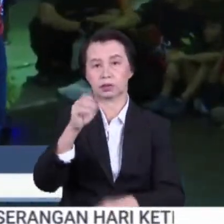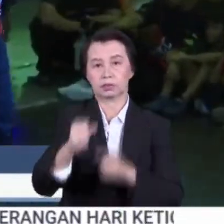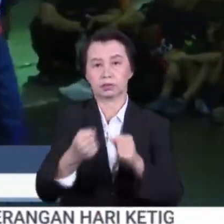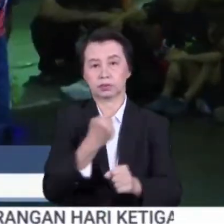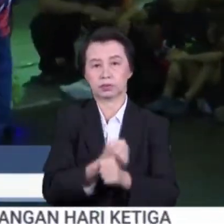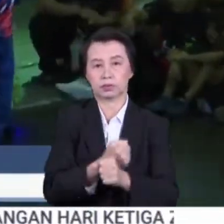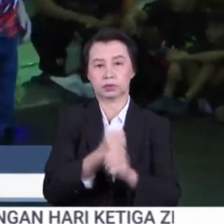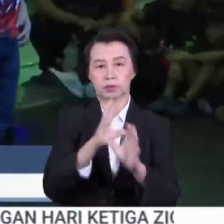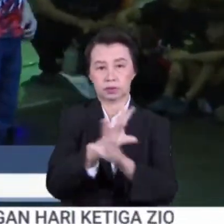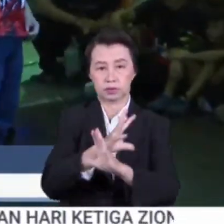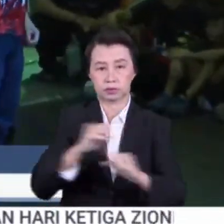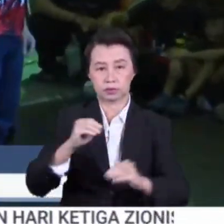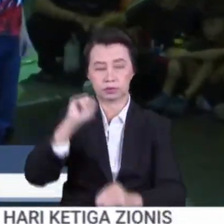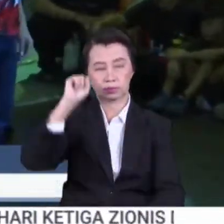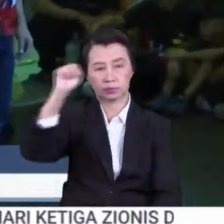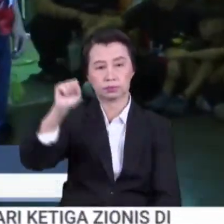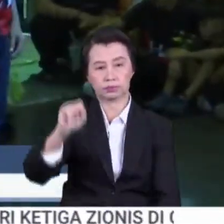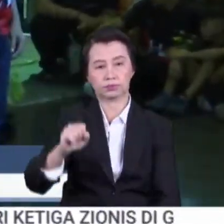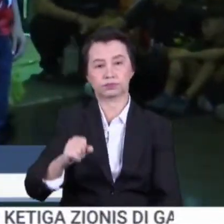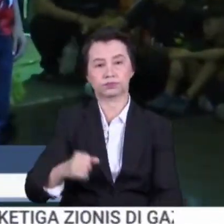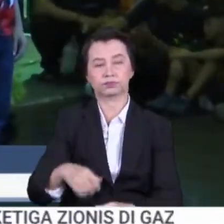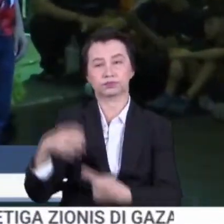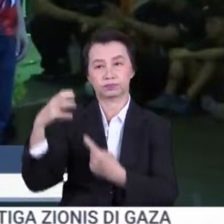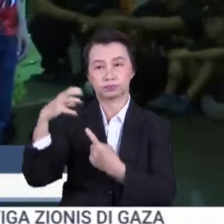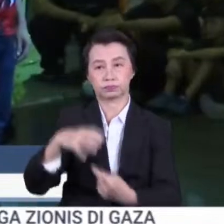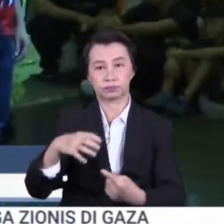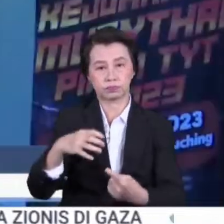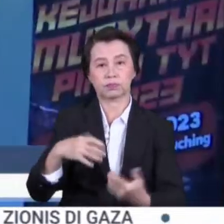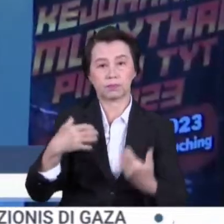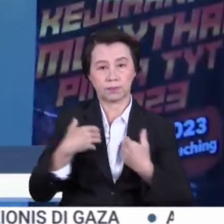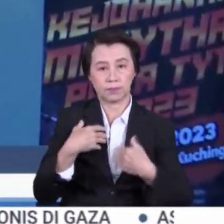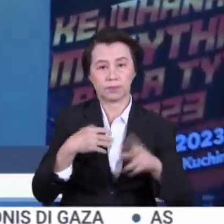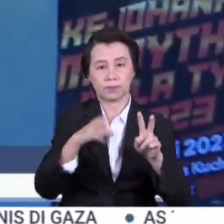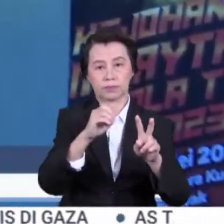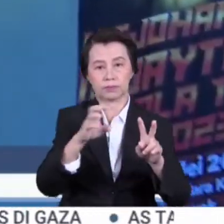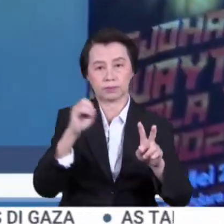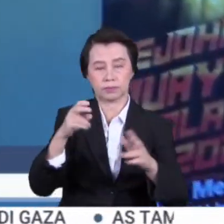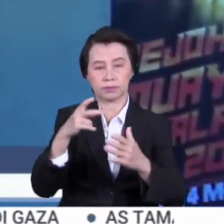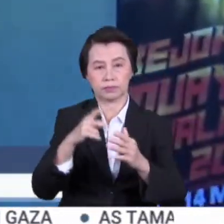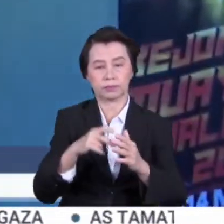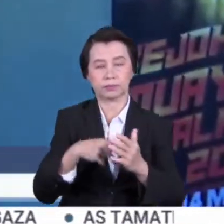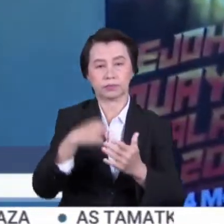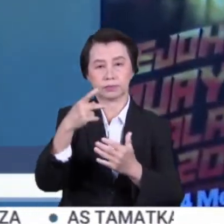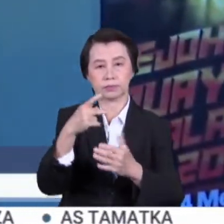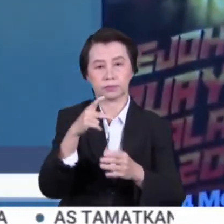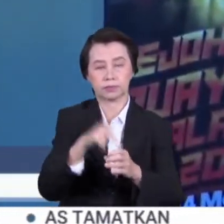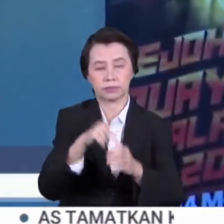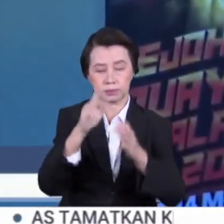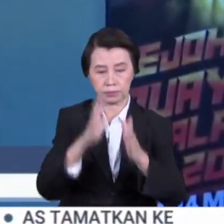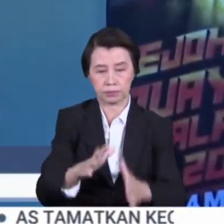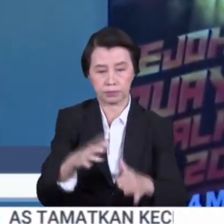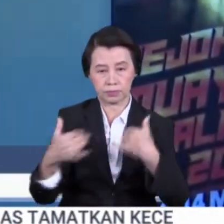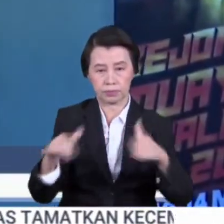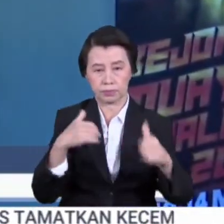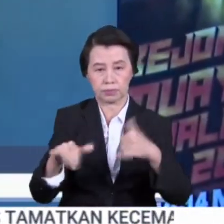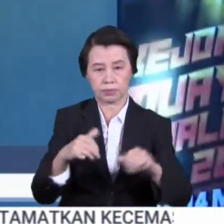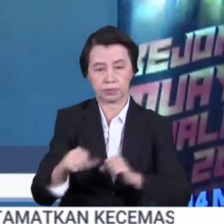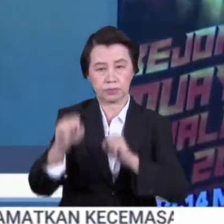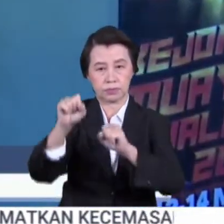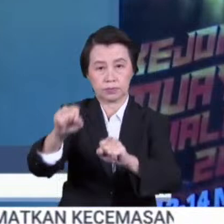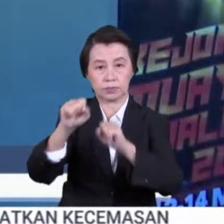Sarawak Merdeka. Kejohanan tersebut akan menyaksikan lebih 200 peserta berentap dalam pelbagai kategori Muay Thai